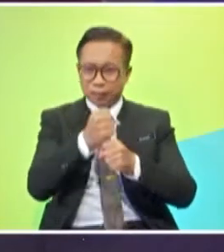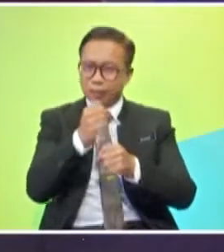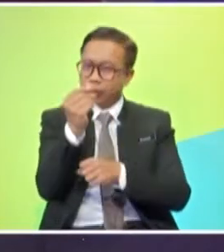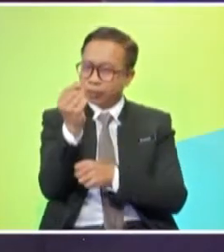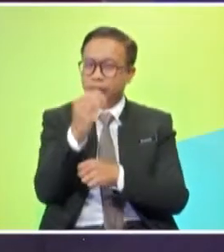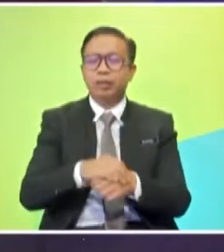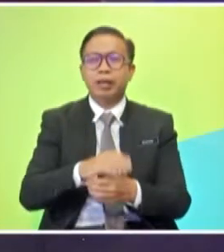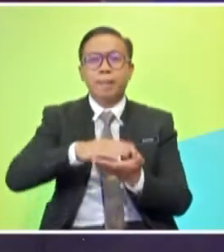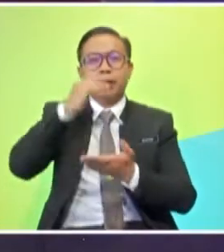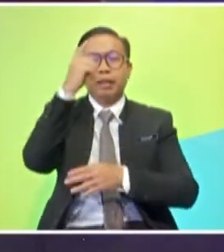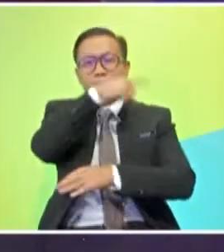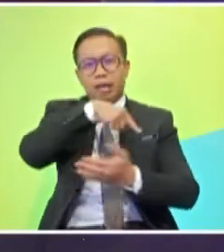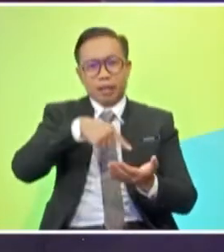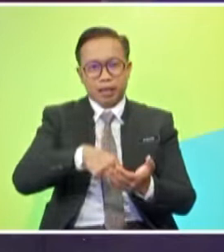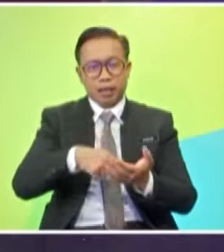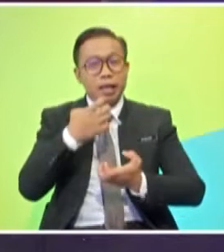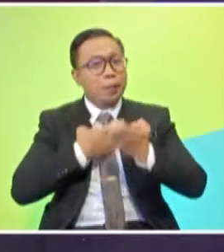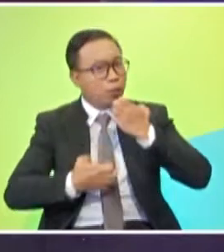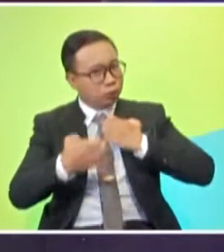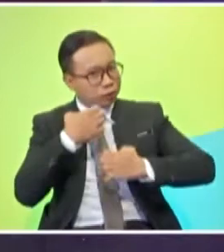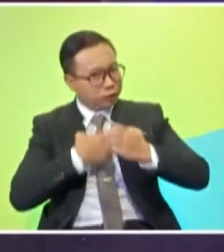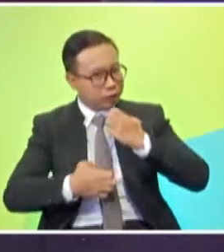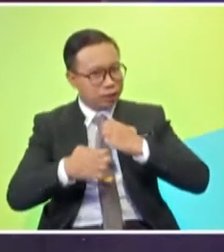belajar emosi